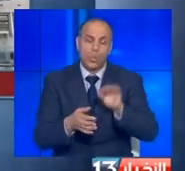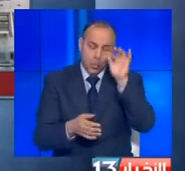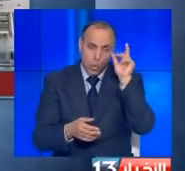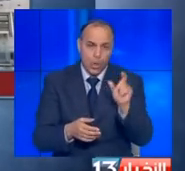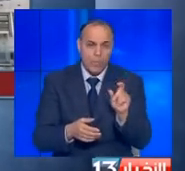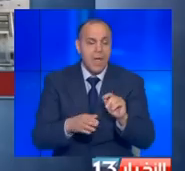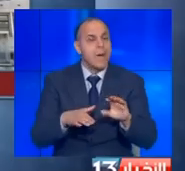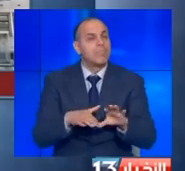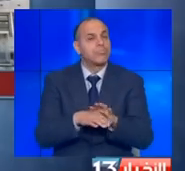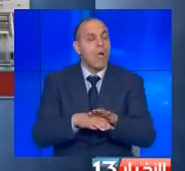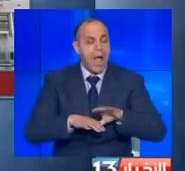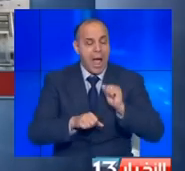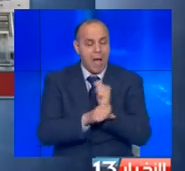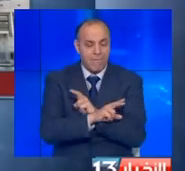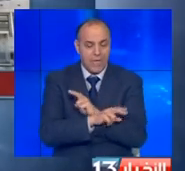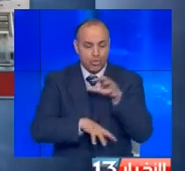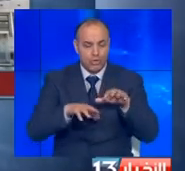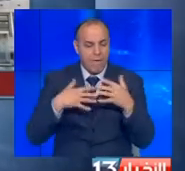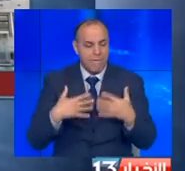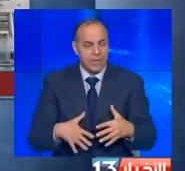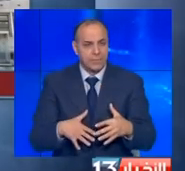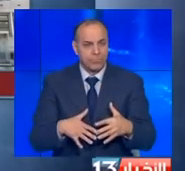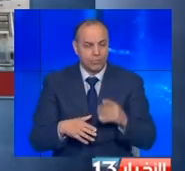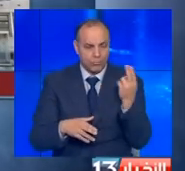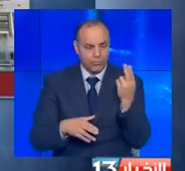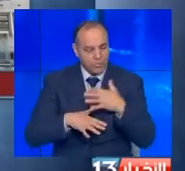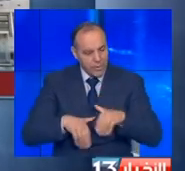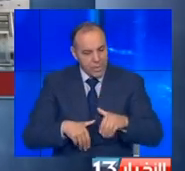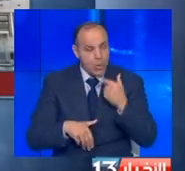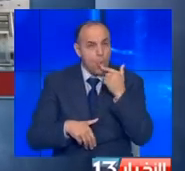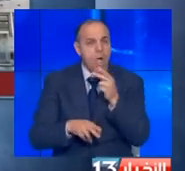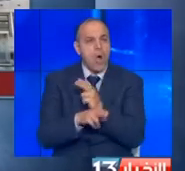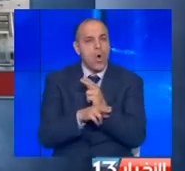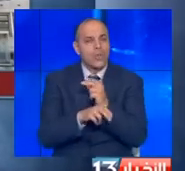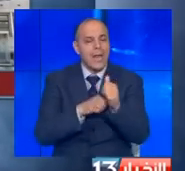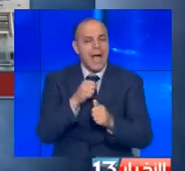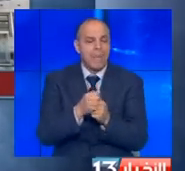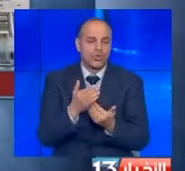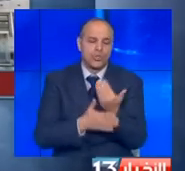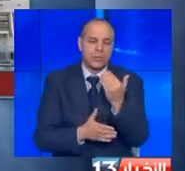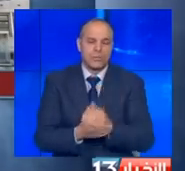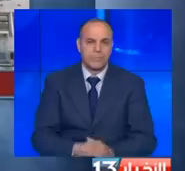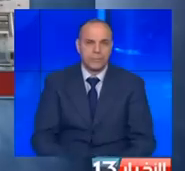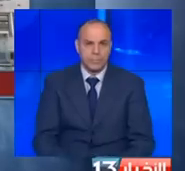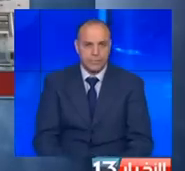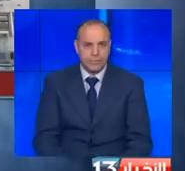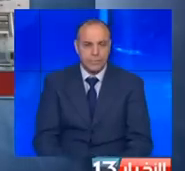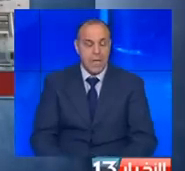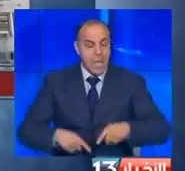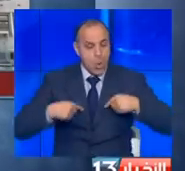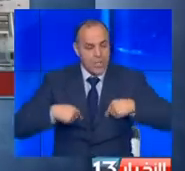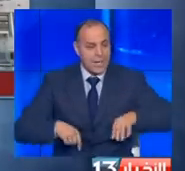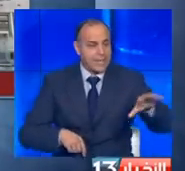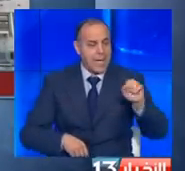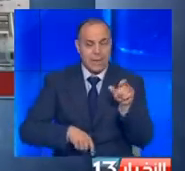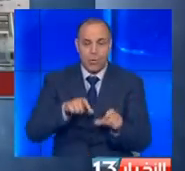بمناسبه نهايه عطله الشتاء المدرسيه والجامعيه مهزله راس السنه الاداريه الوزاره دعت